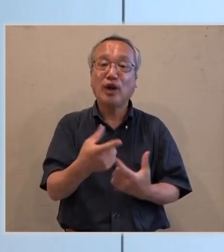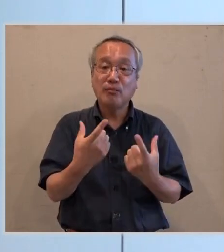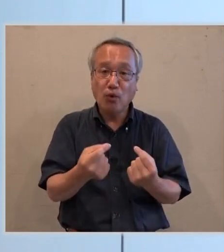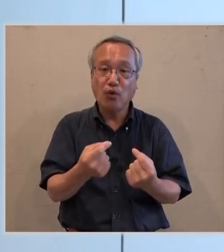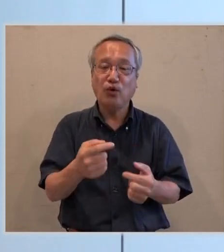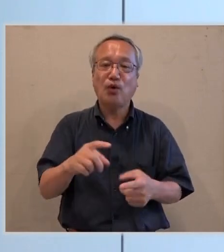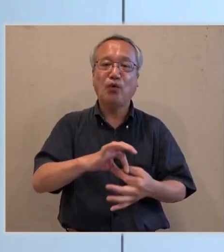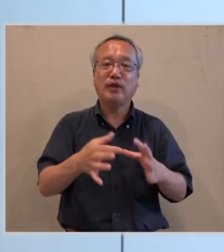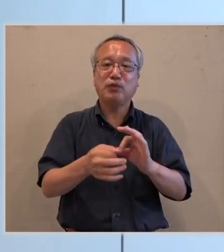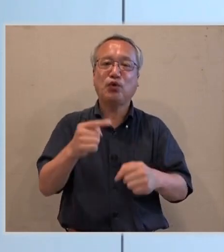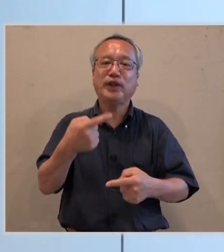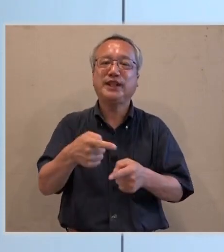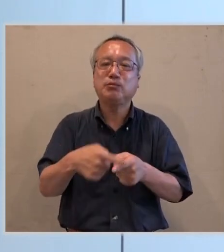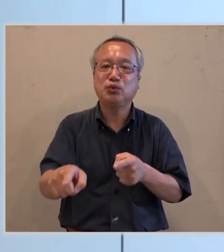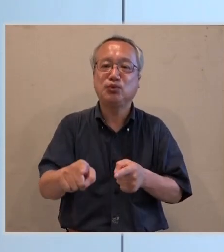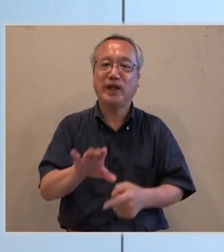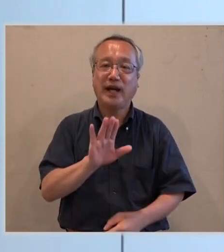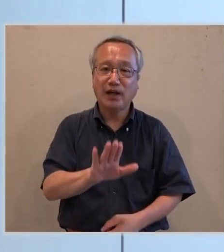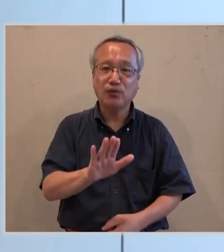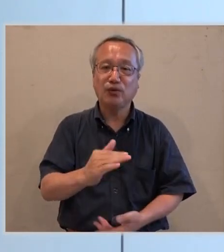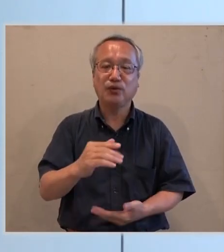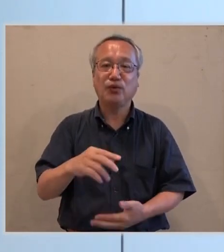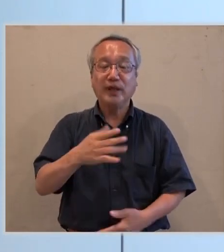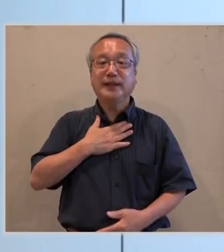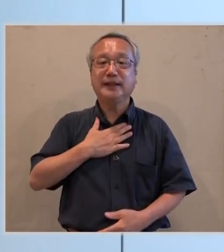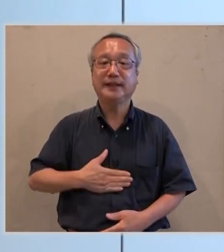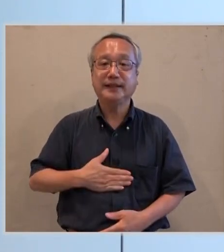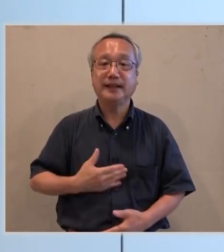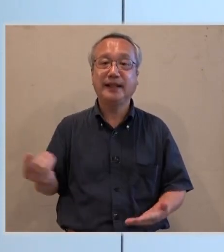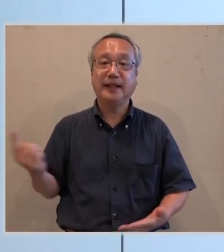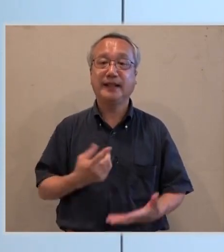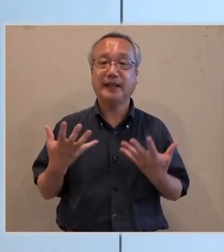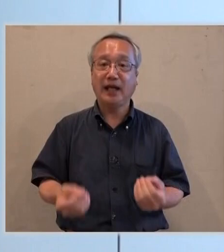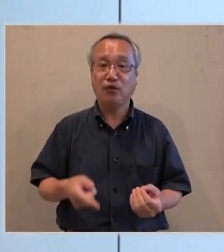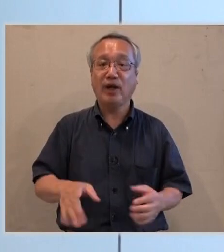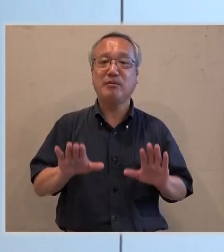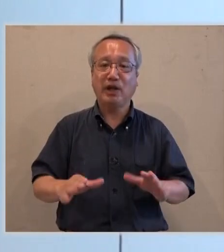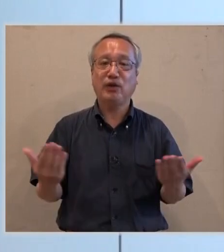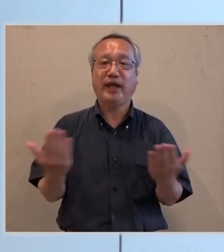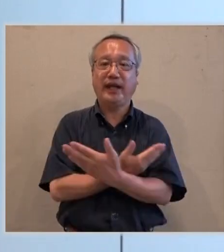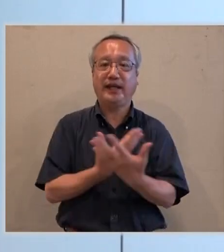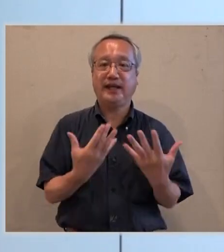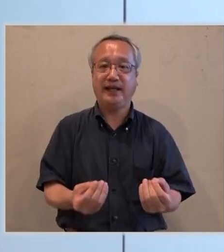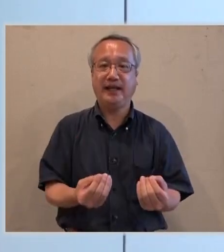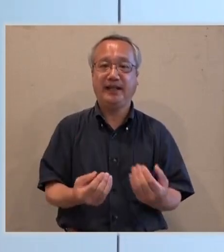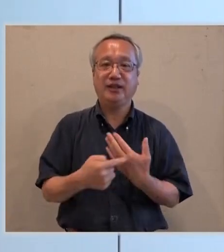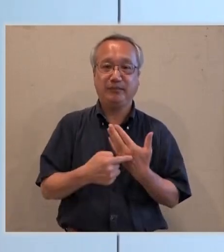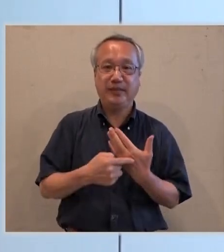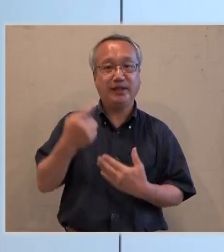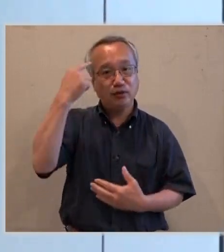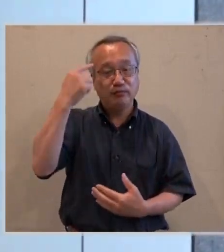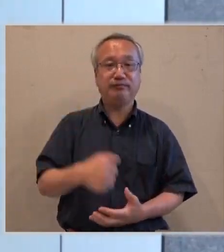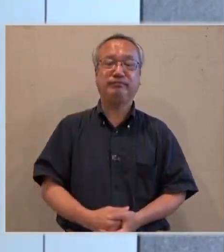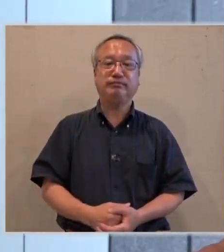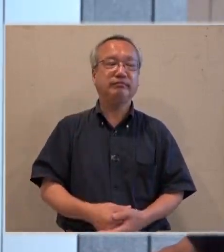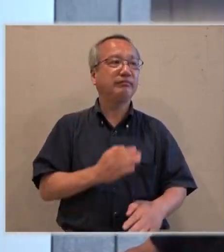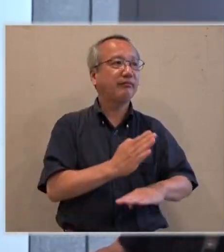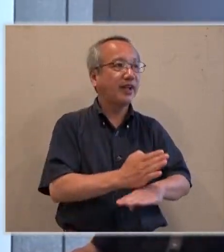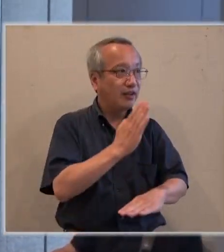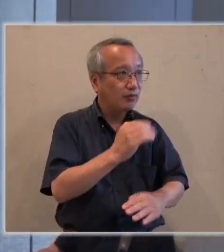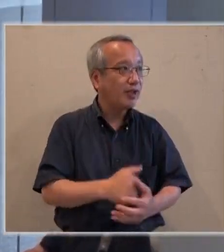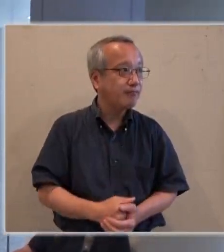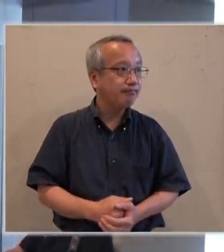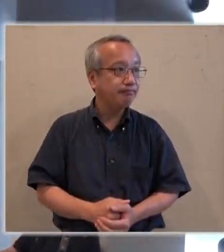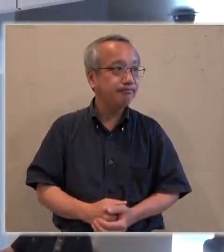識されているようになってきたことが現在の変化なのではないかなと思います。 ありがとうございます。大丈夫でしょう